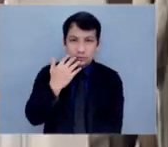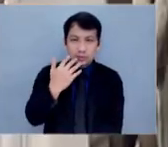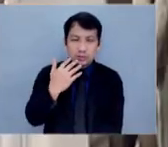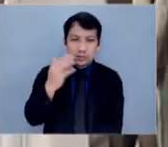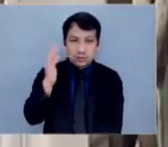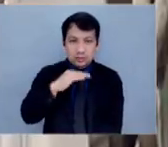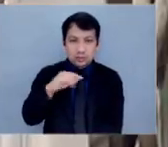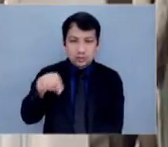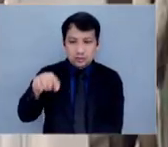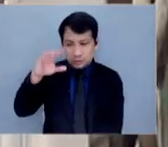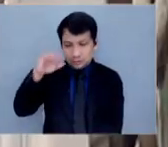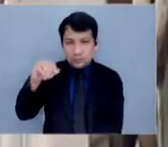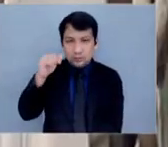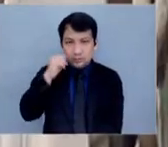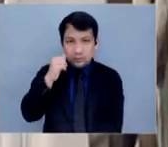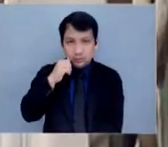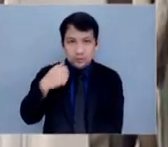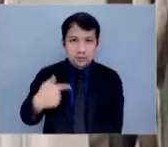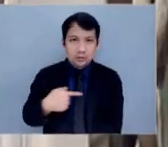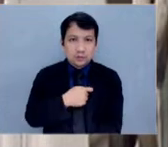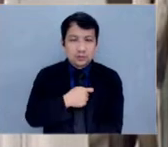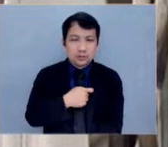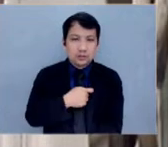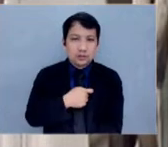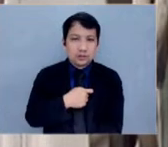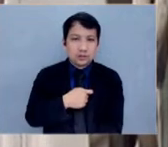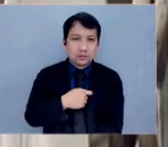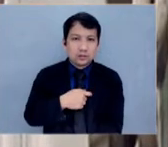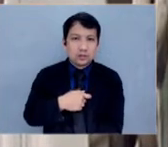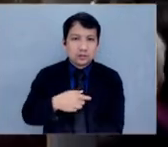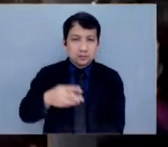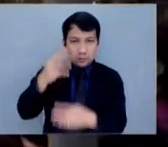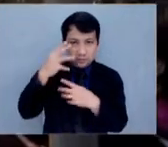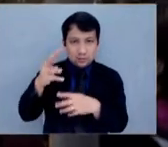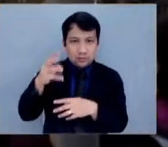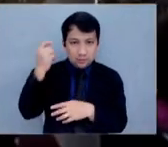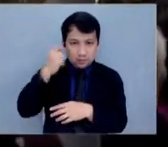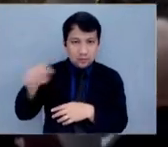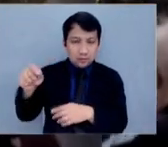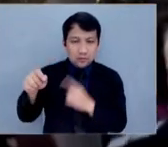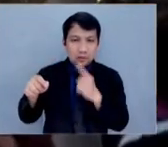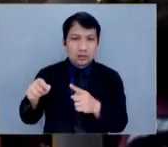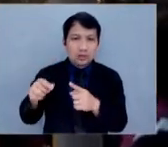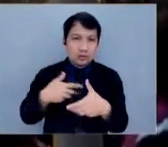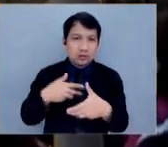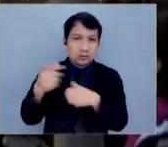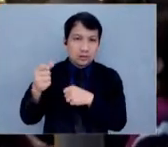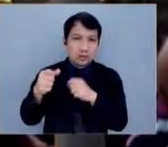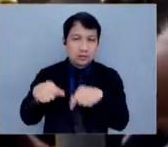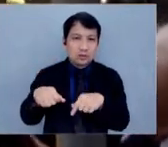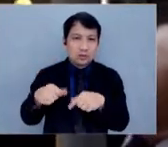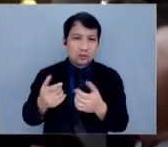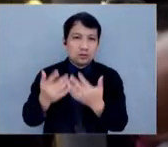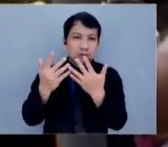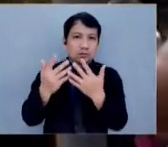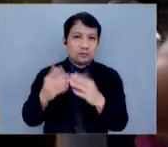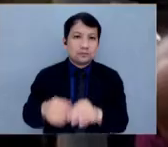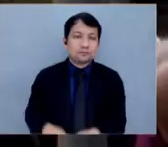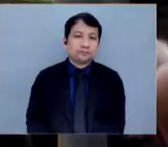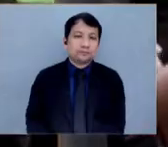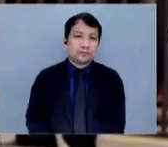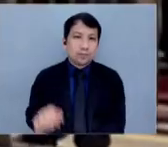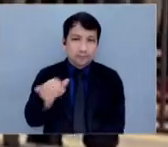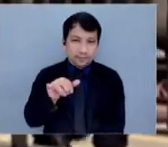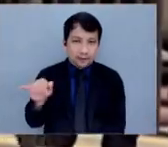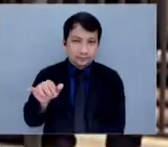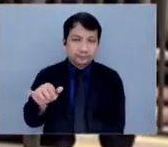pang kababae natin na sugatan ng basagin ng salaming pintuan para makalabas sa nasusunog na gusali. Pareho silang